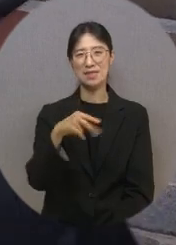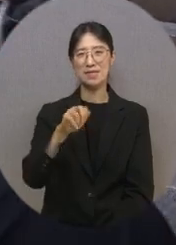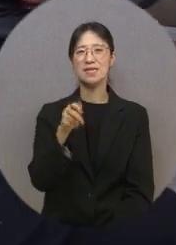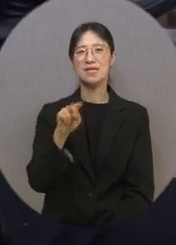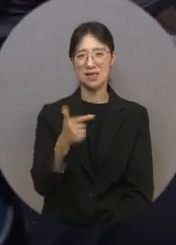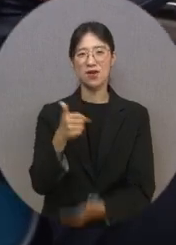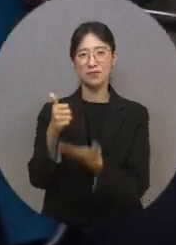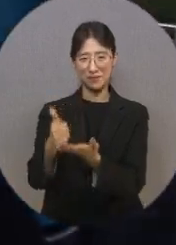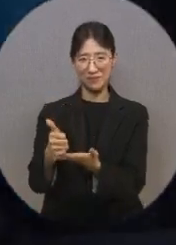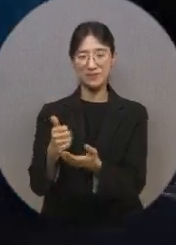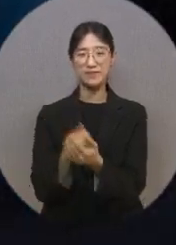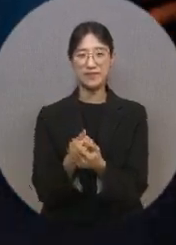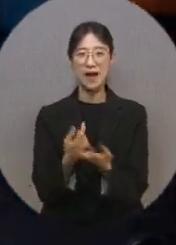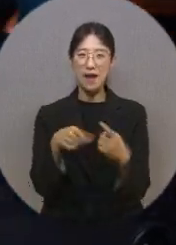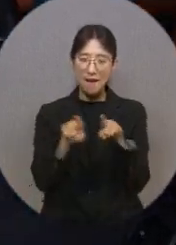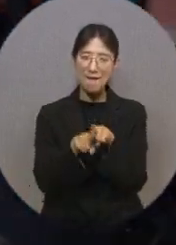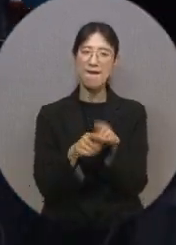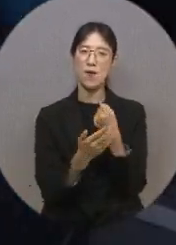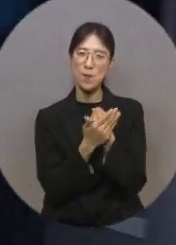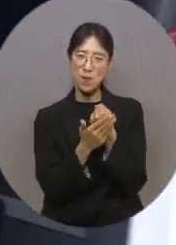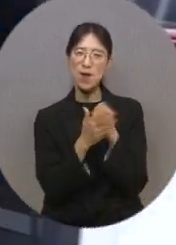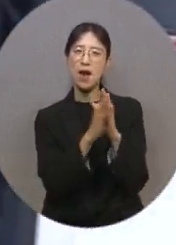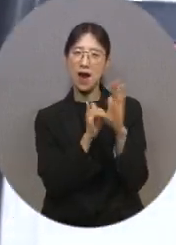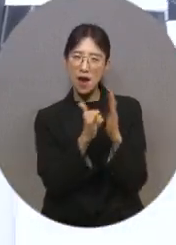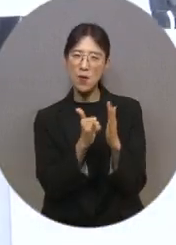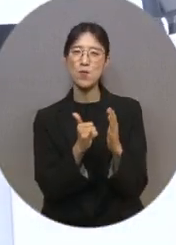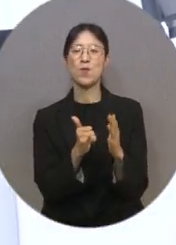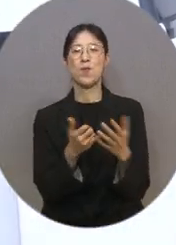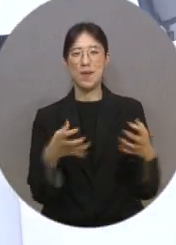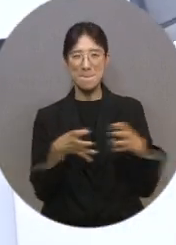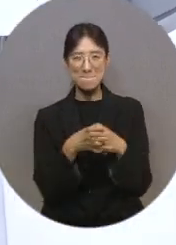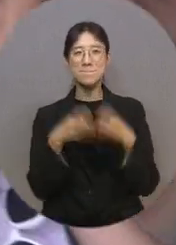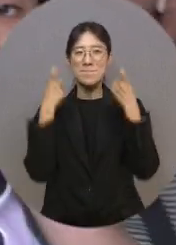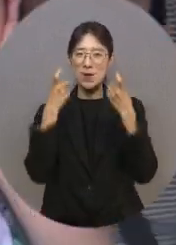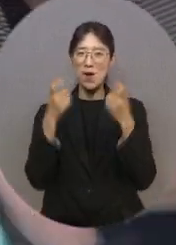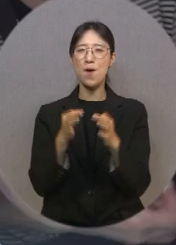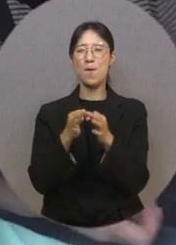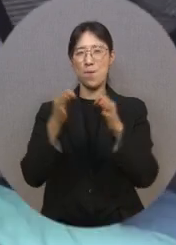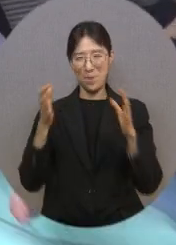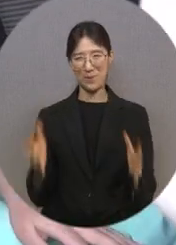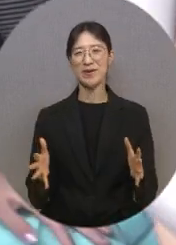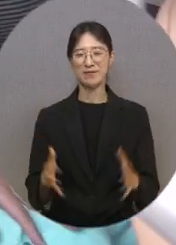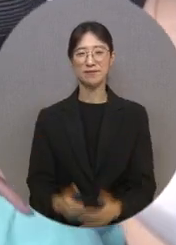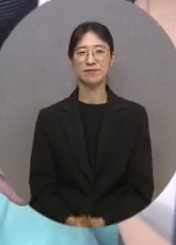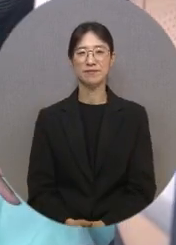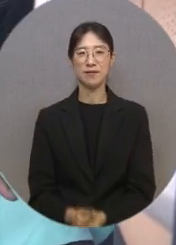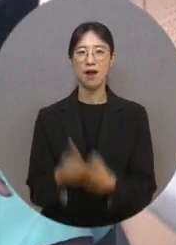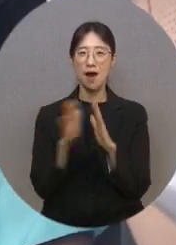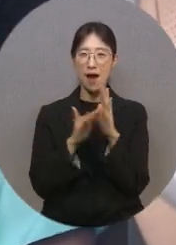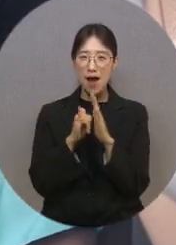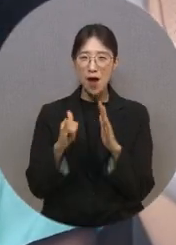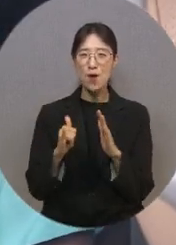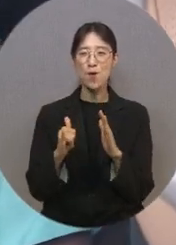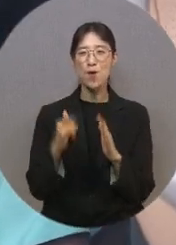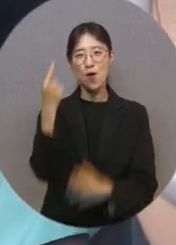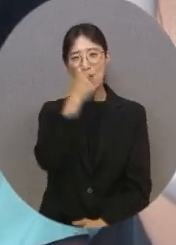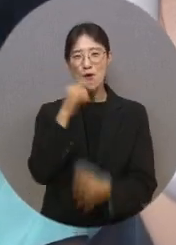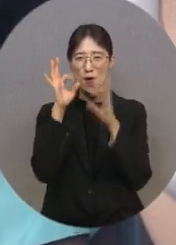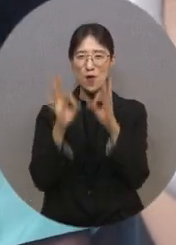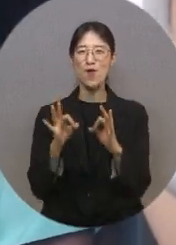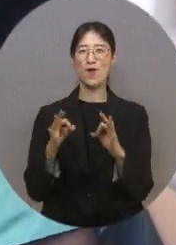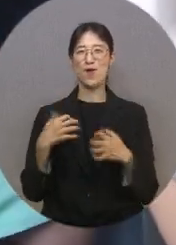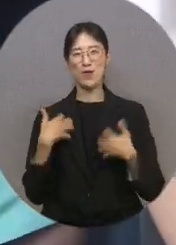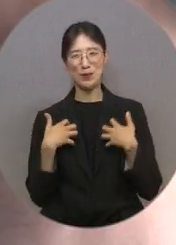그런 신승현 씨 곁에서 힘이 되어주는 가족들과 오랜만에 여행을 떠나는 길. 가족들의 얼굴에 설렘이